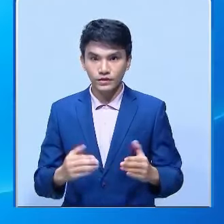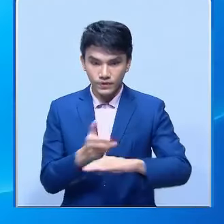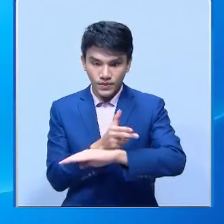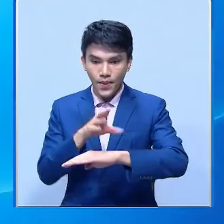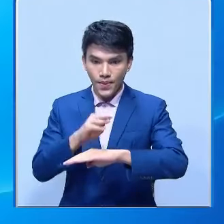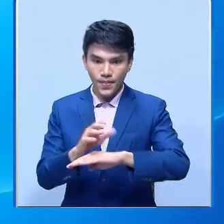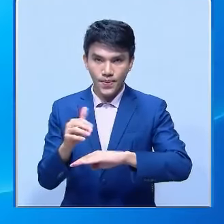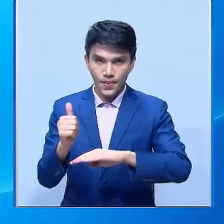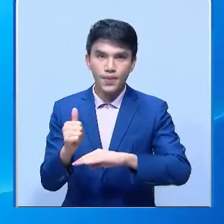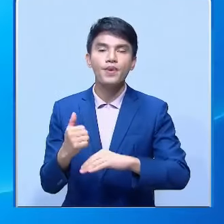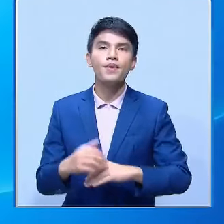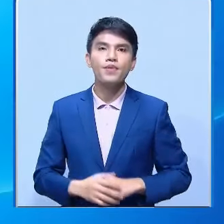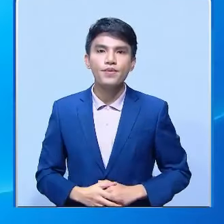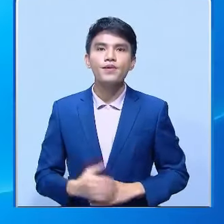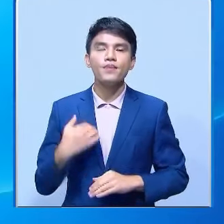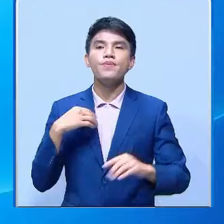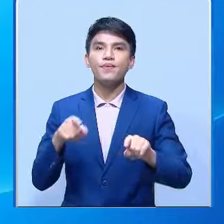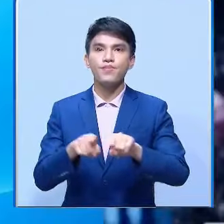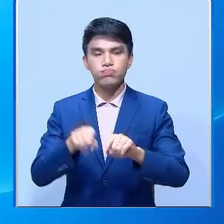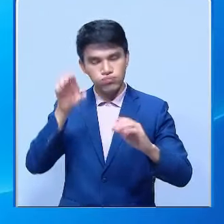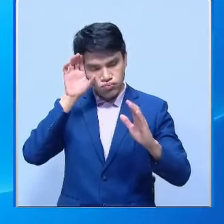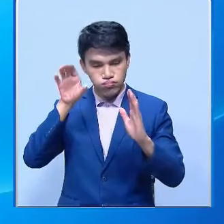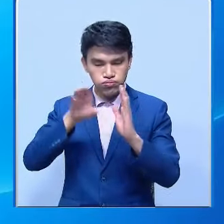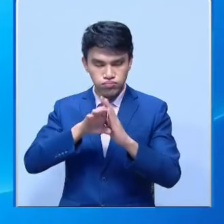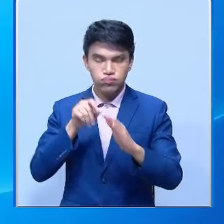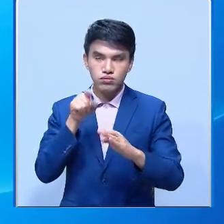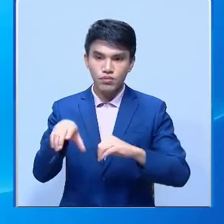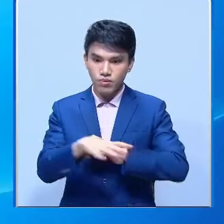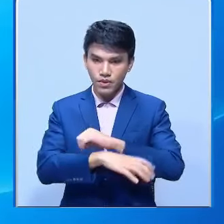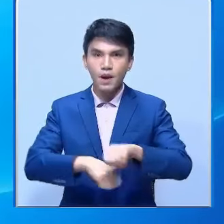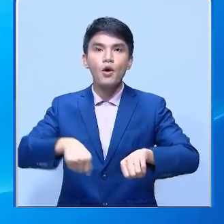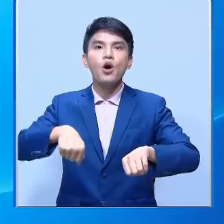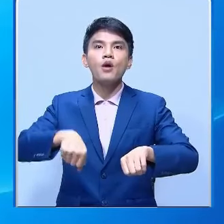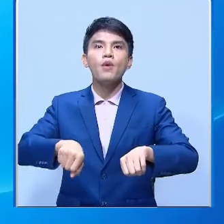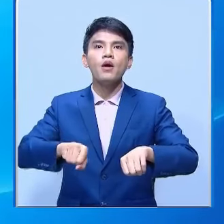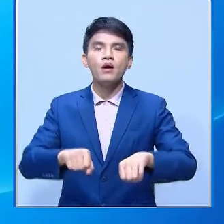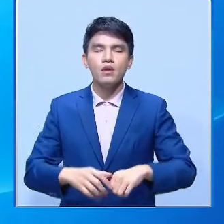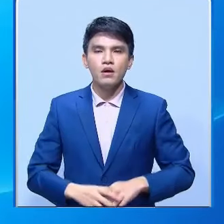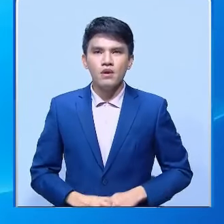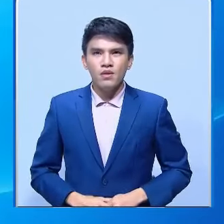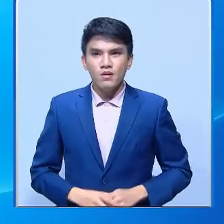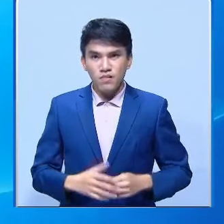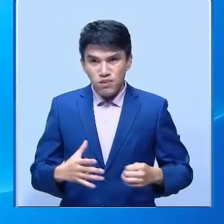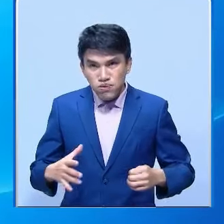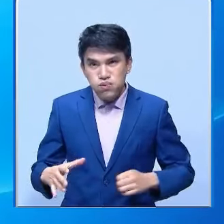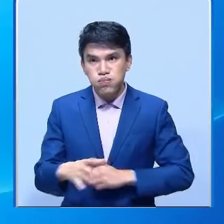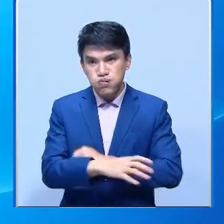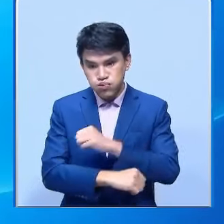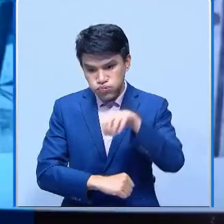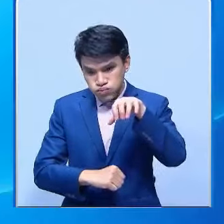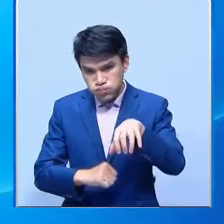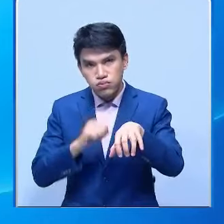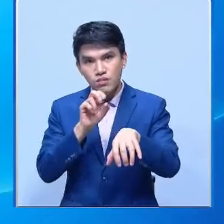ปิดอีกซอยนะคะจับภาพชายคนนี้เข้าไปขโมยรถจักรยานยนต์ที่จอดอยู่ภายในบ้าน อ ันนี้เป็นจุดที่2แล้ว เมื่อกี้เหนื่อยไ